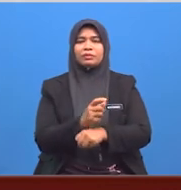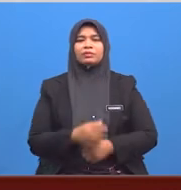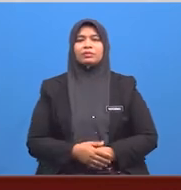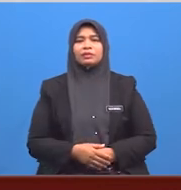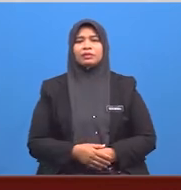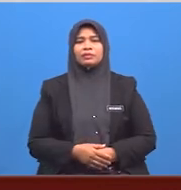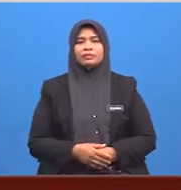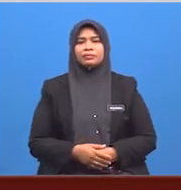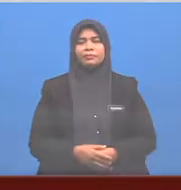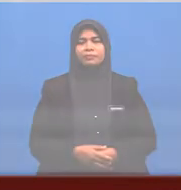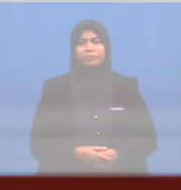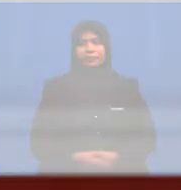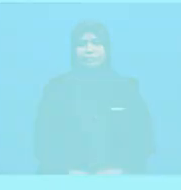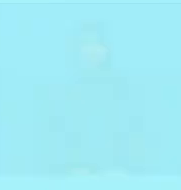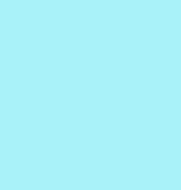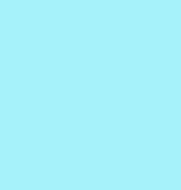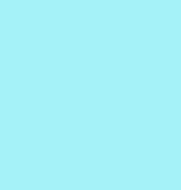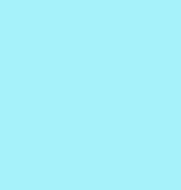warohmatullohi wabarokatuh